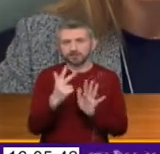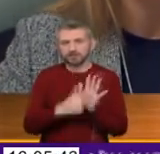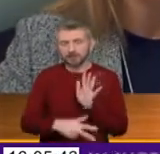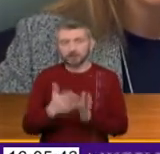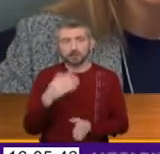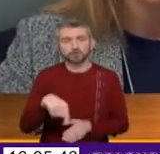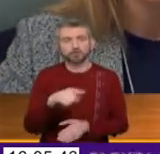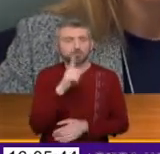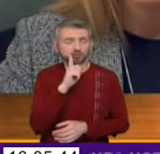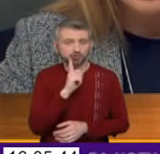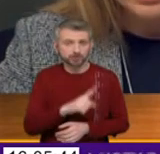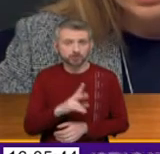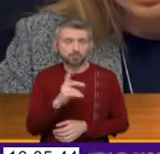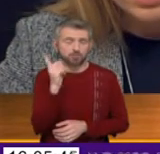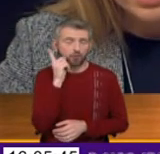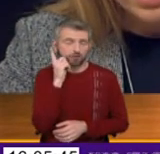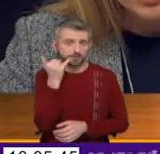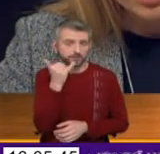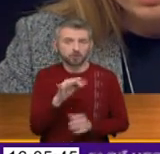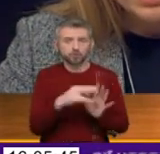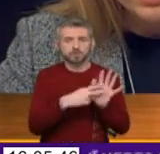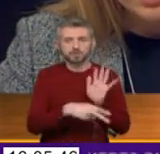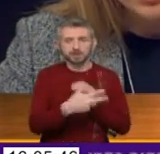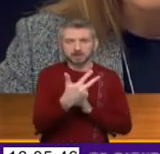044-228-06-80. Якщо вам зручніше на мобільний, то це